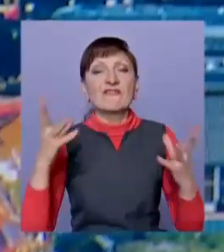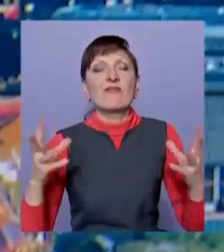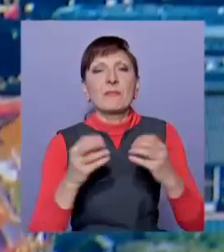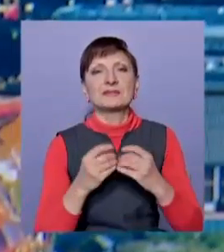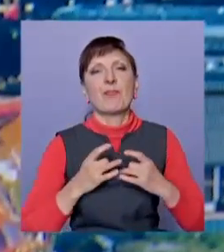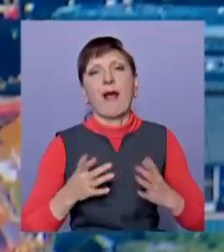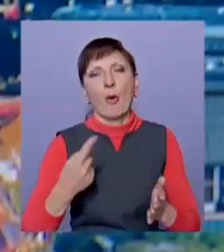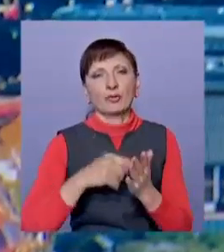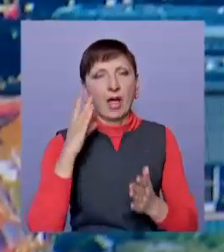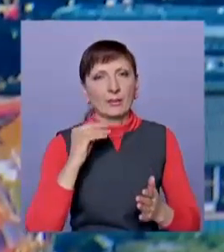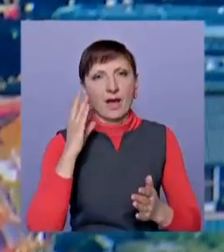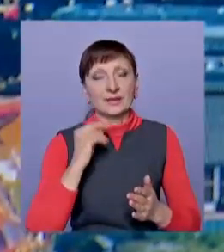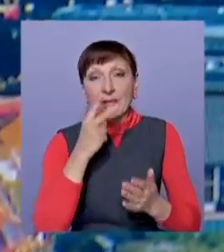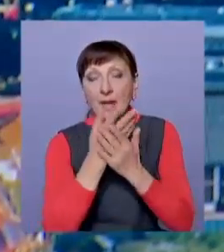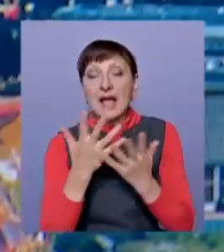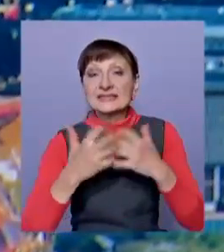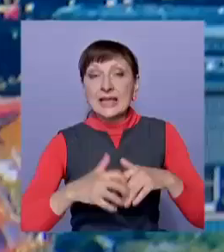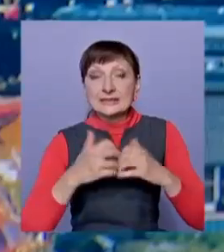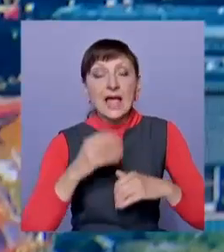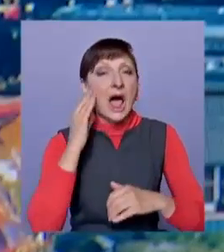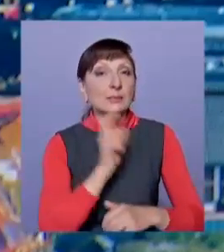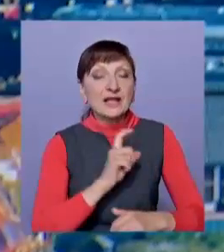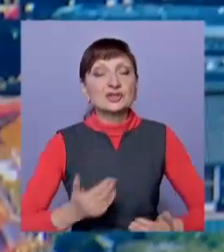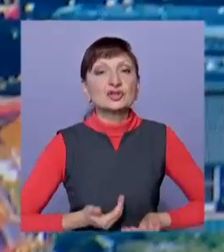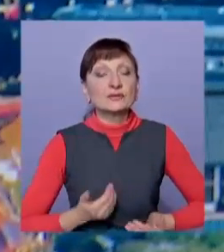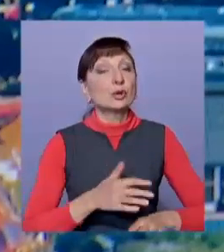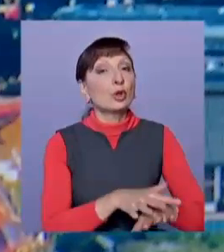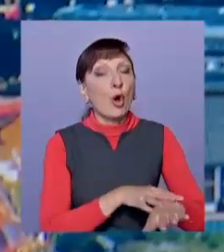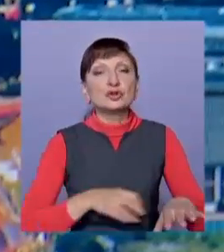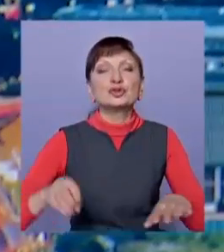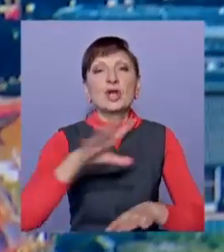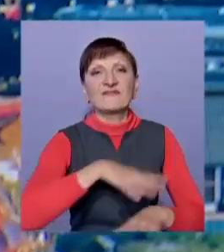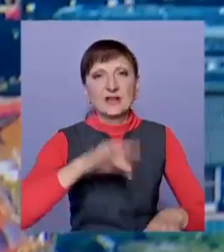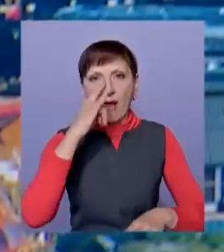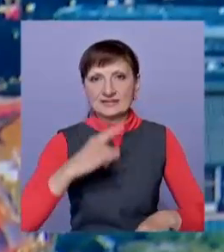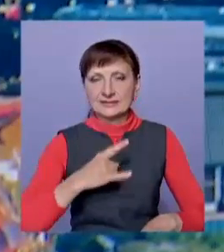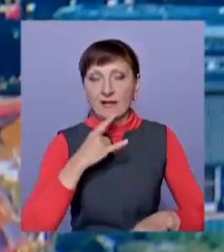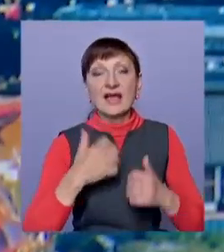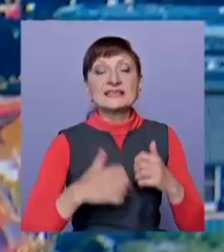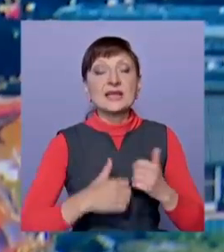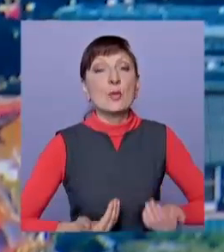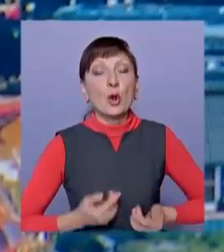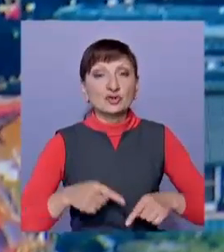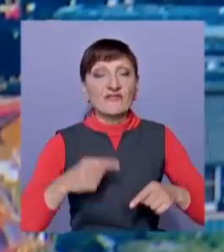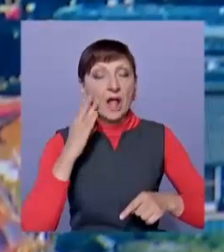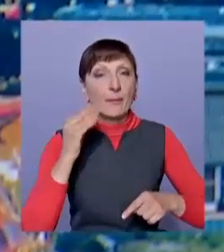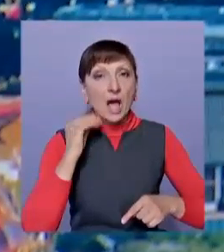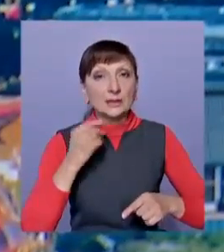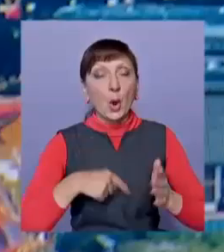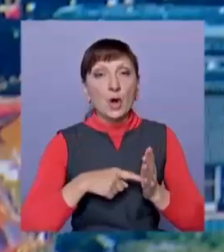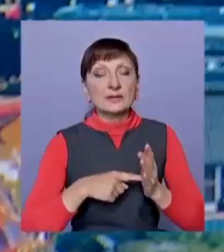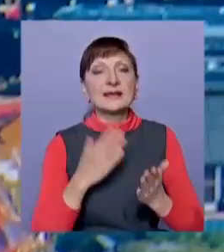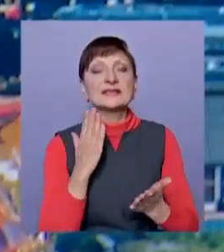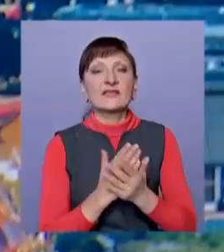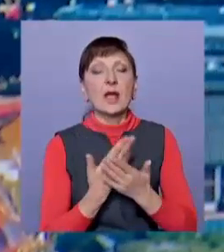праздником города. Как показывает статистика, алматинцы живут дольше всех в Казахстане. Средняя продолжительность жизни в мегаполисе